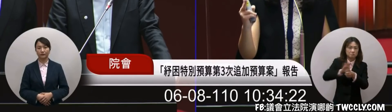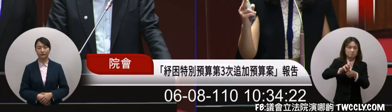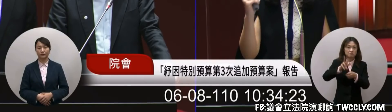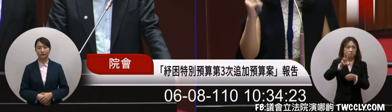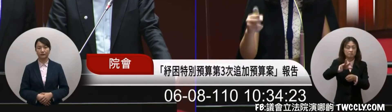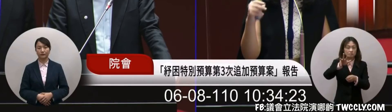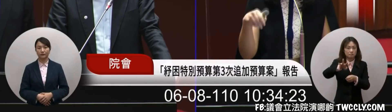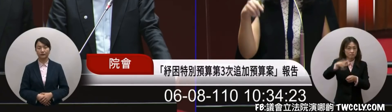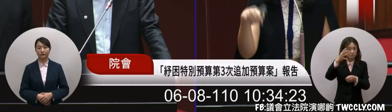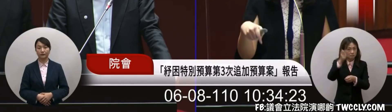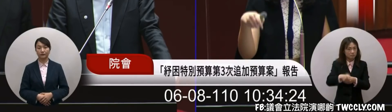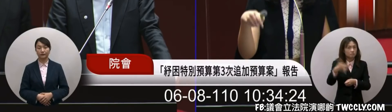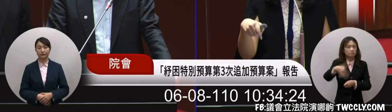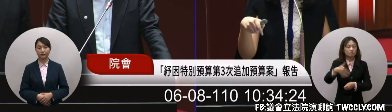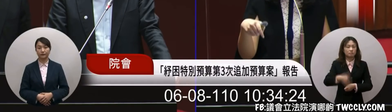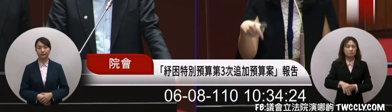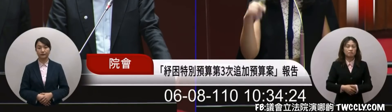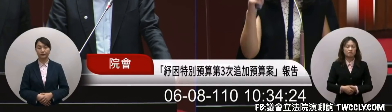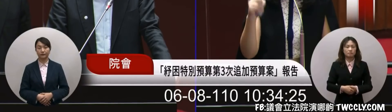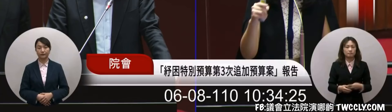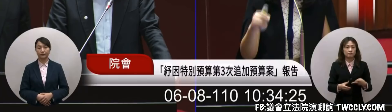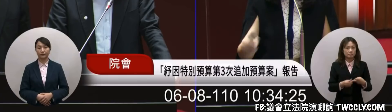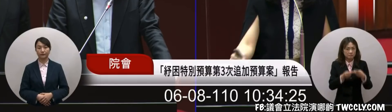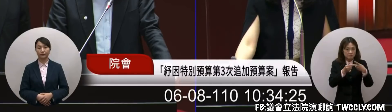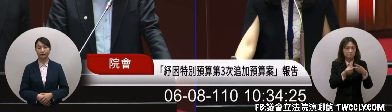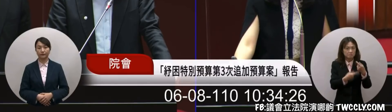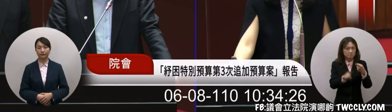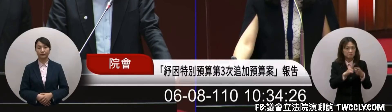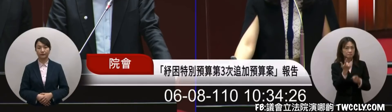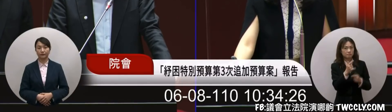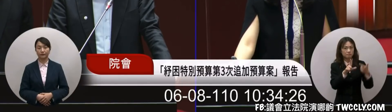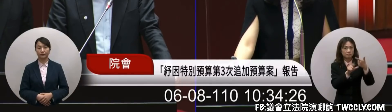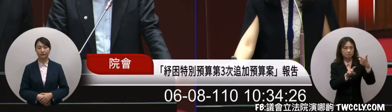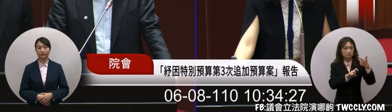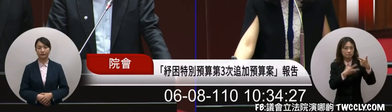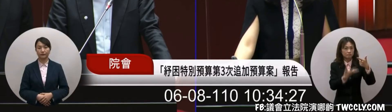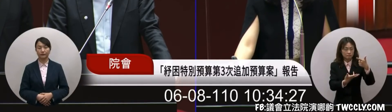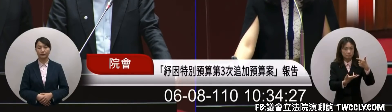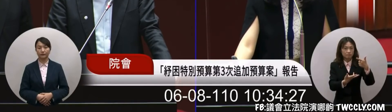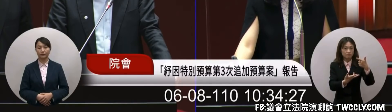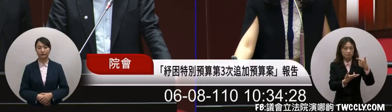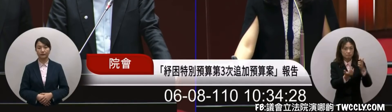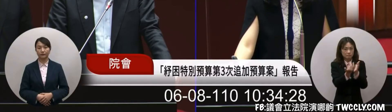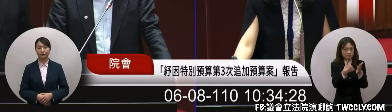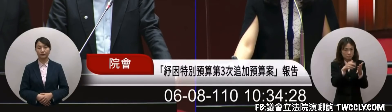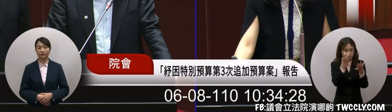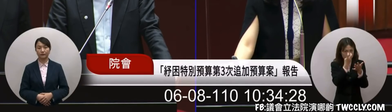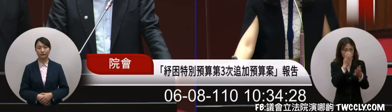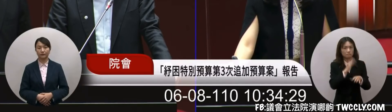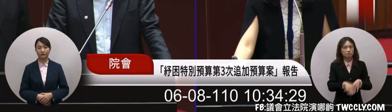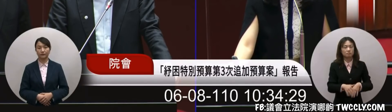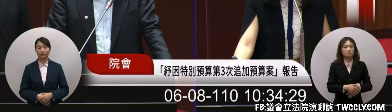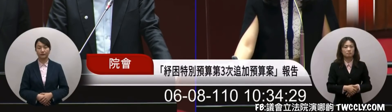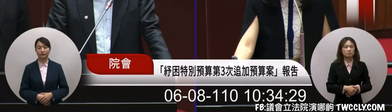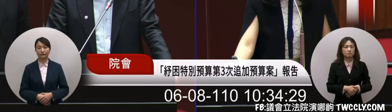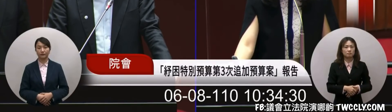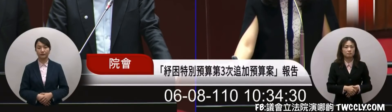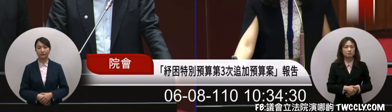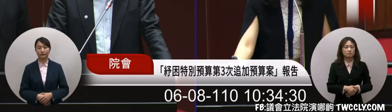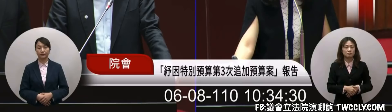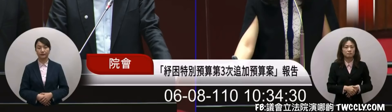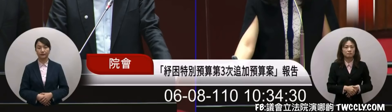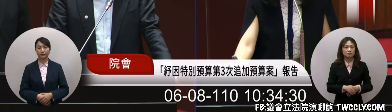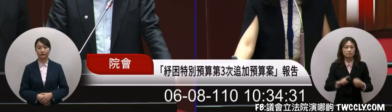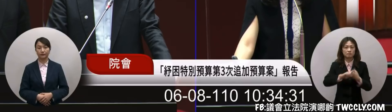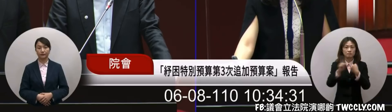的预算最快按照立法院议程要到6月18号才会得到预算的审查。所以请问一下，你们在没